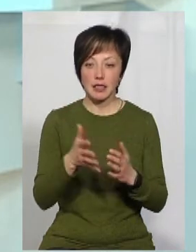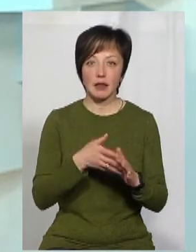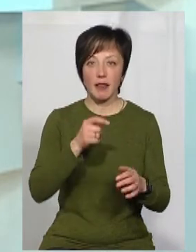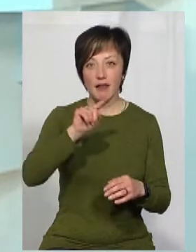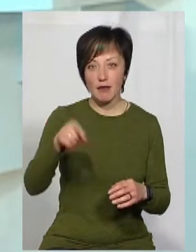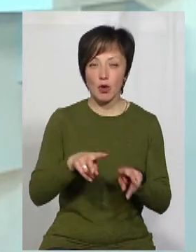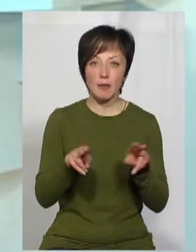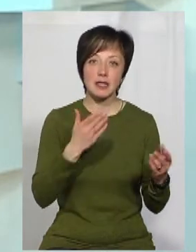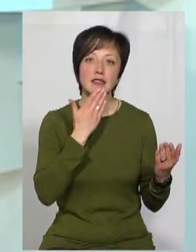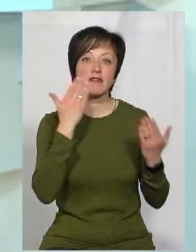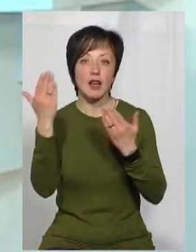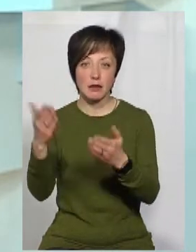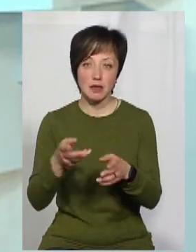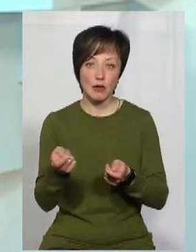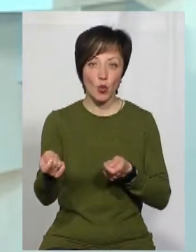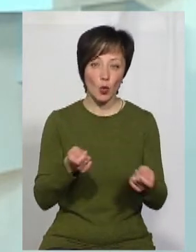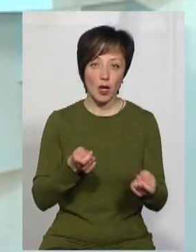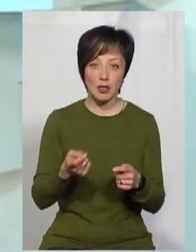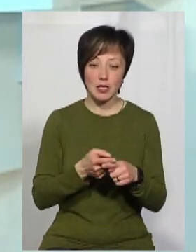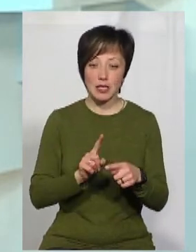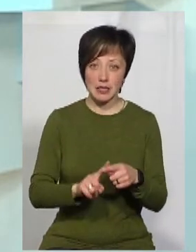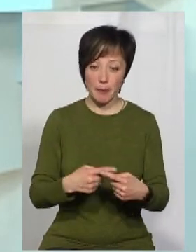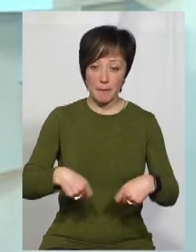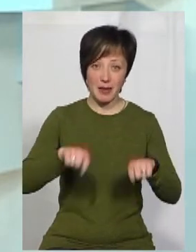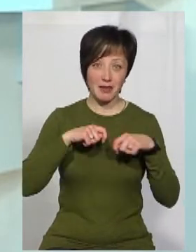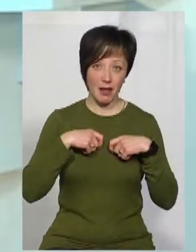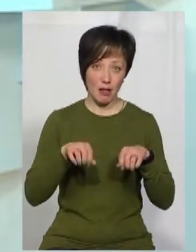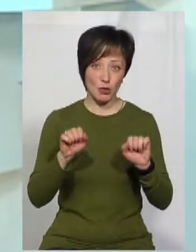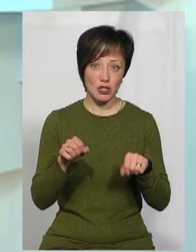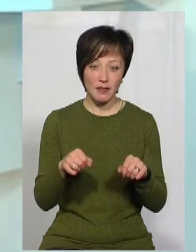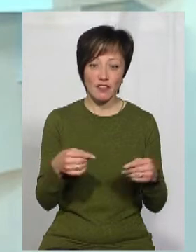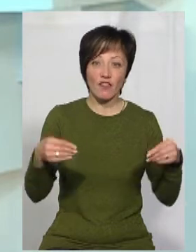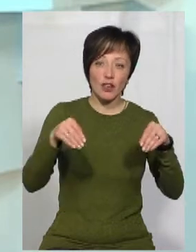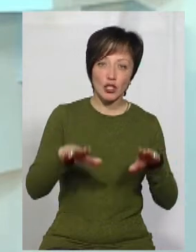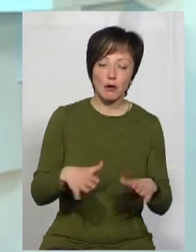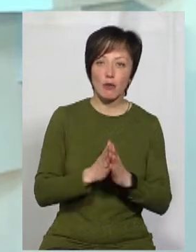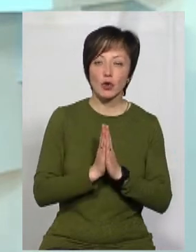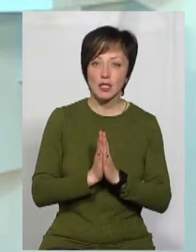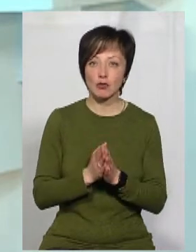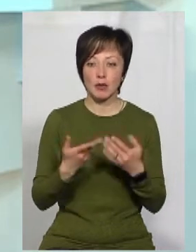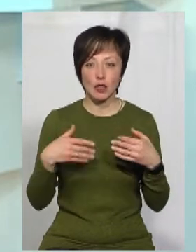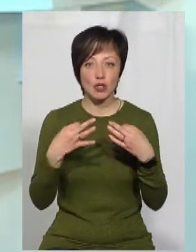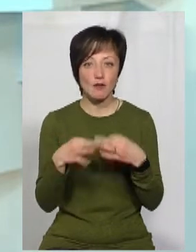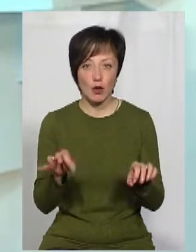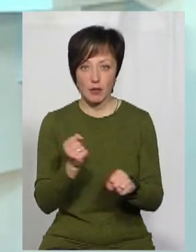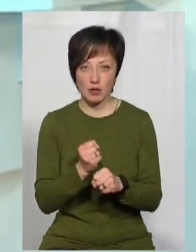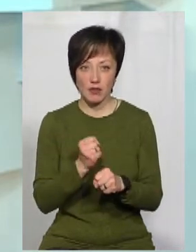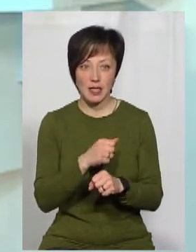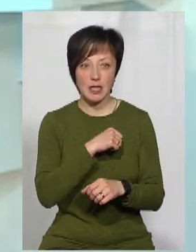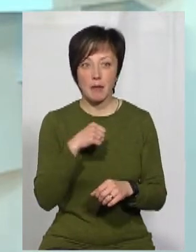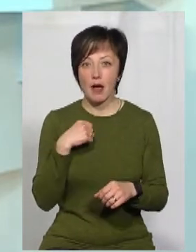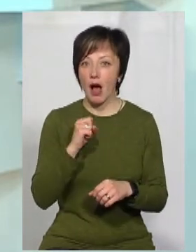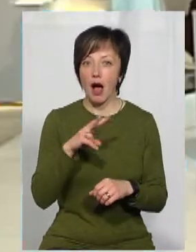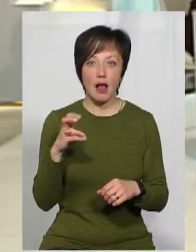їхню вимогу так само звернемося, щоб ці повноваження нам передали. Нас взагалі просили, щоб ми дозволили працювати, да, самі.